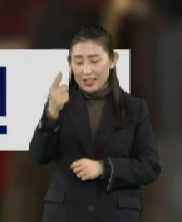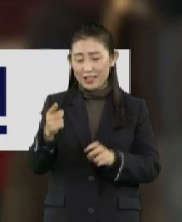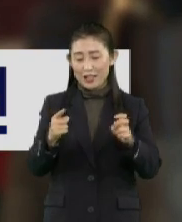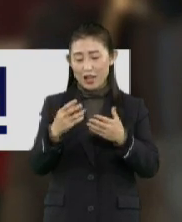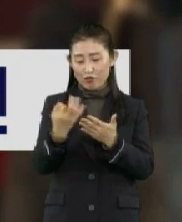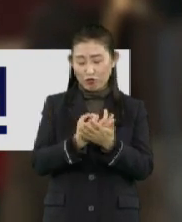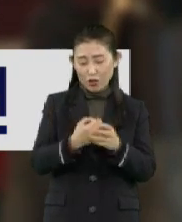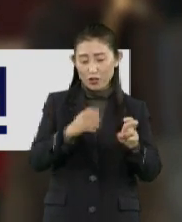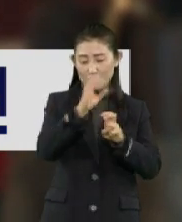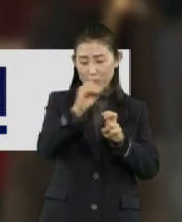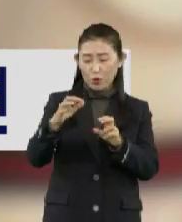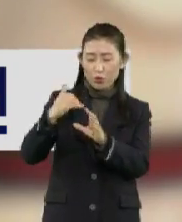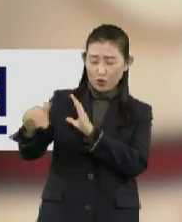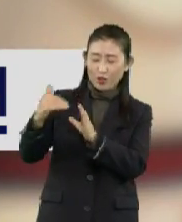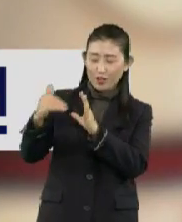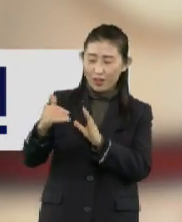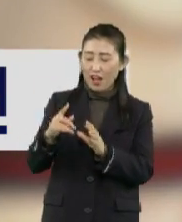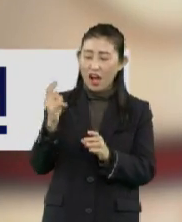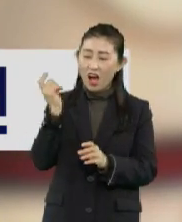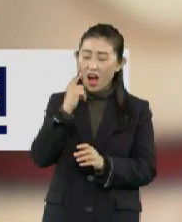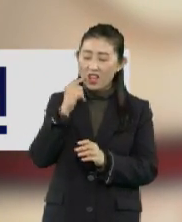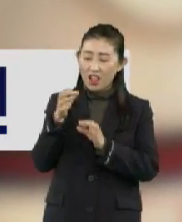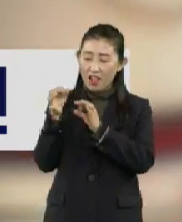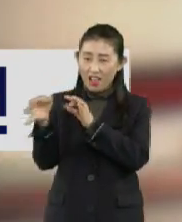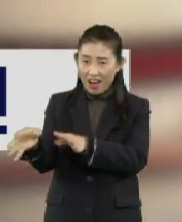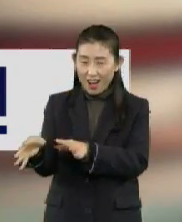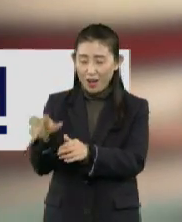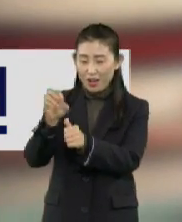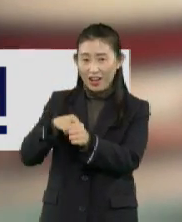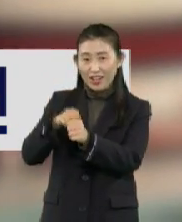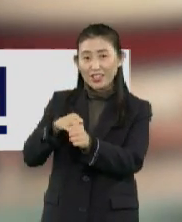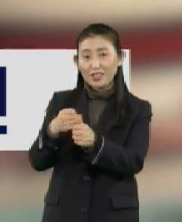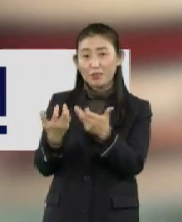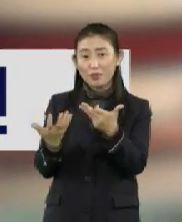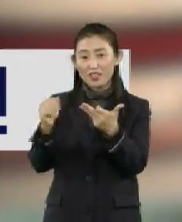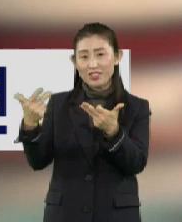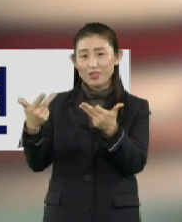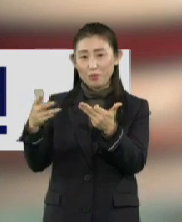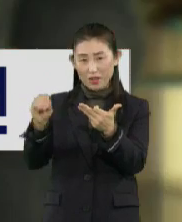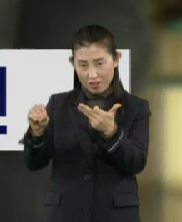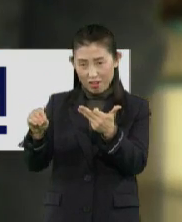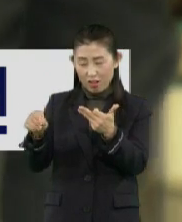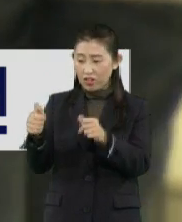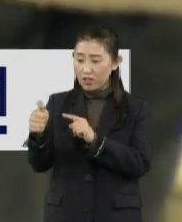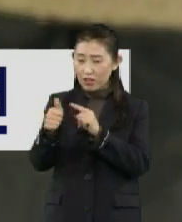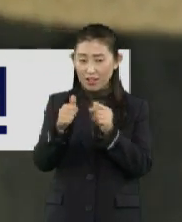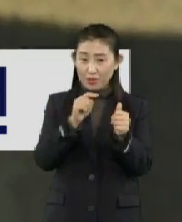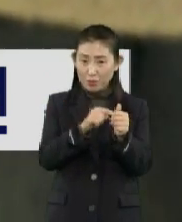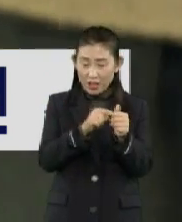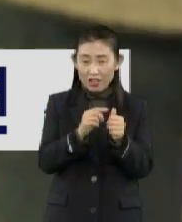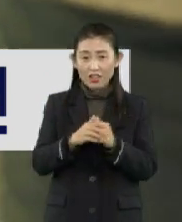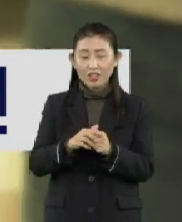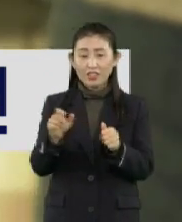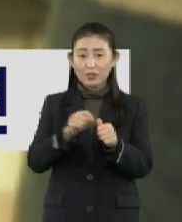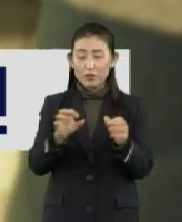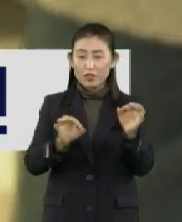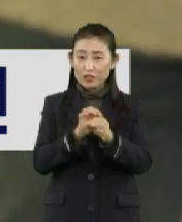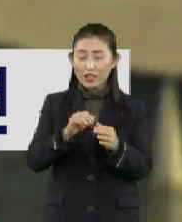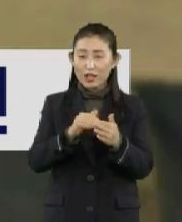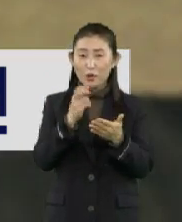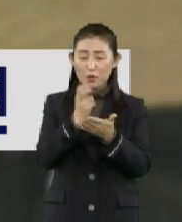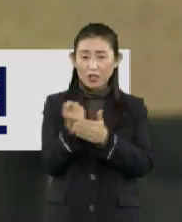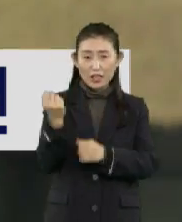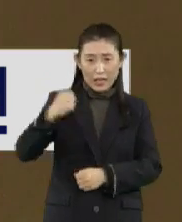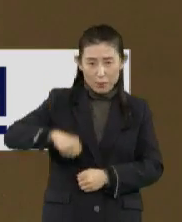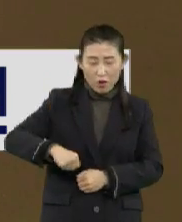이끔 해주겠다고 소경 18억 7천만원 을 뜯어 된 20 내자 a 씨에 대해 게 특정경제범죄가중처벌법상 위한